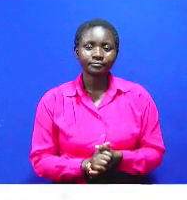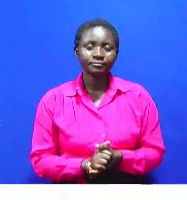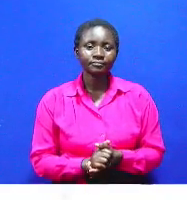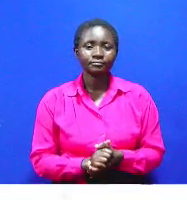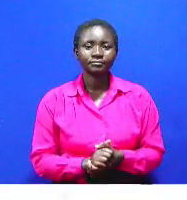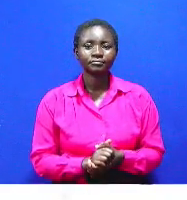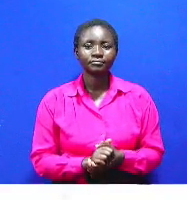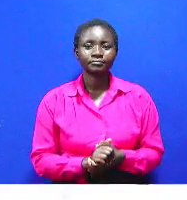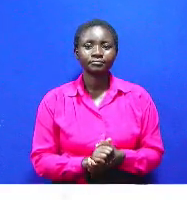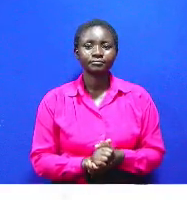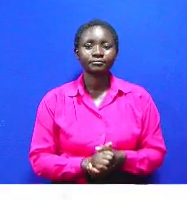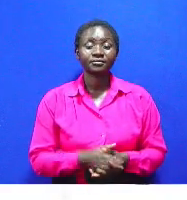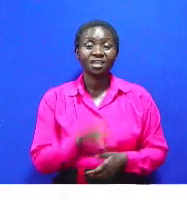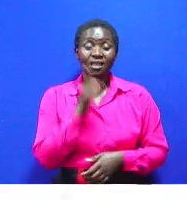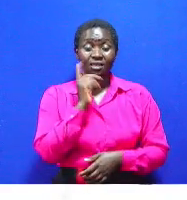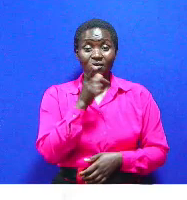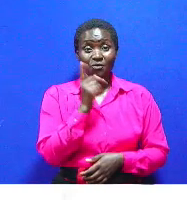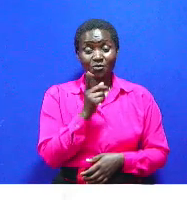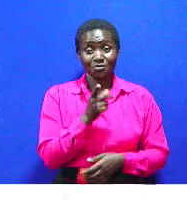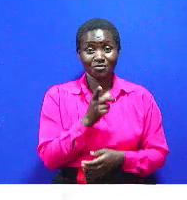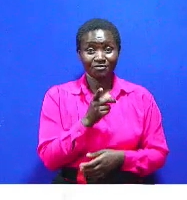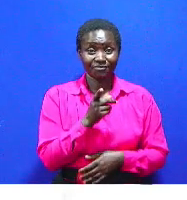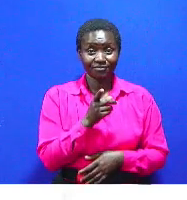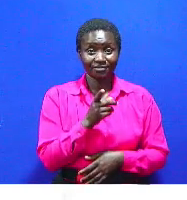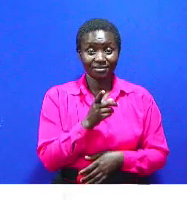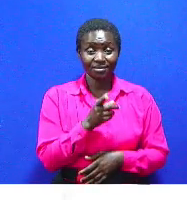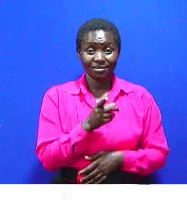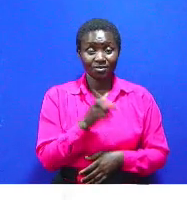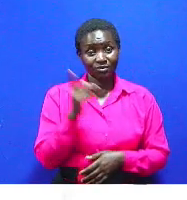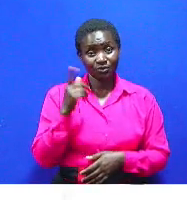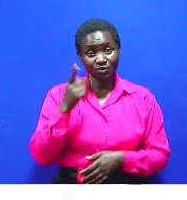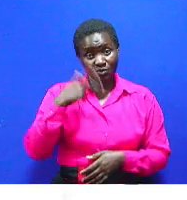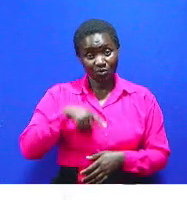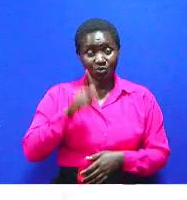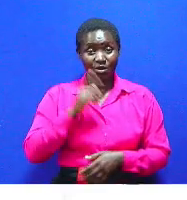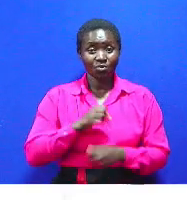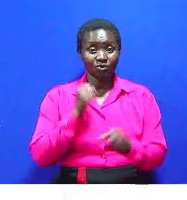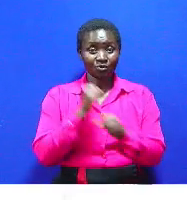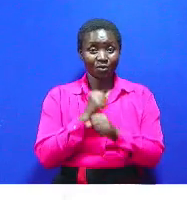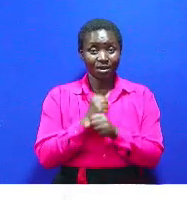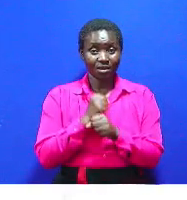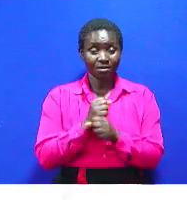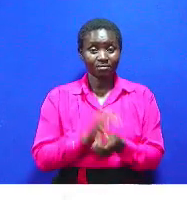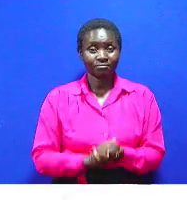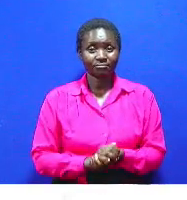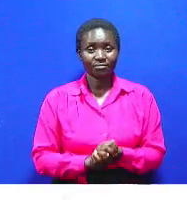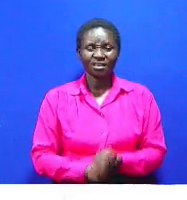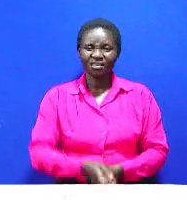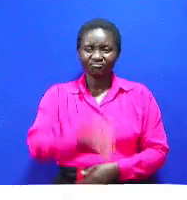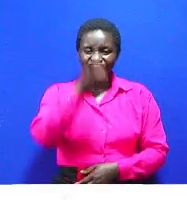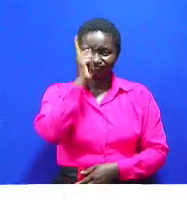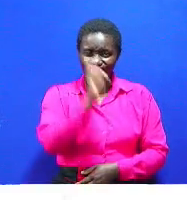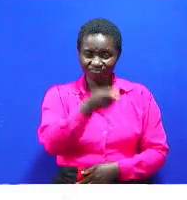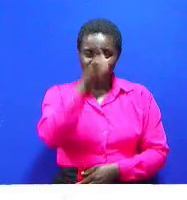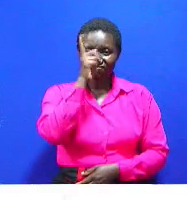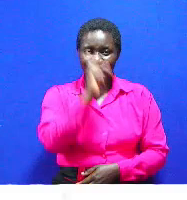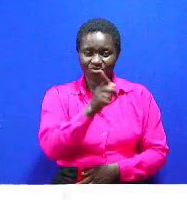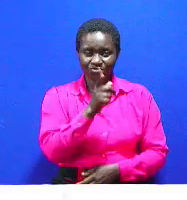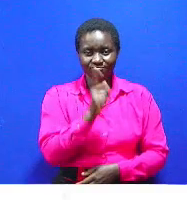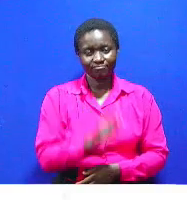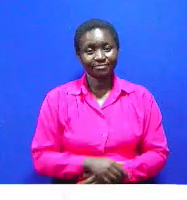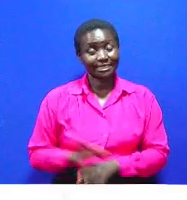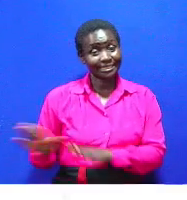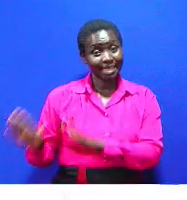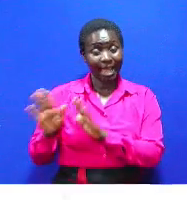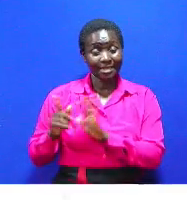aya Arati yote berete. Toko kule bintu biya nento kule bintu. Ndio tuwa lugo kwa wani otige pi ando